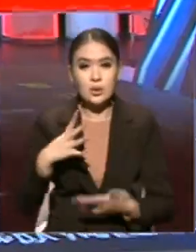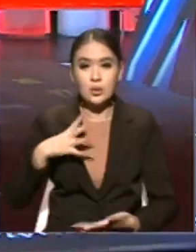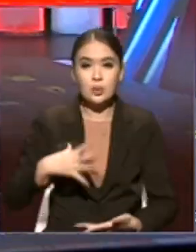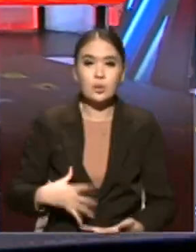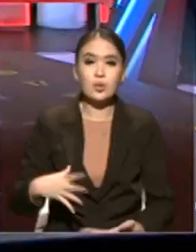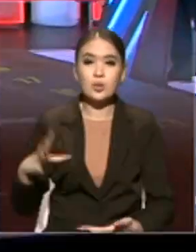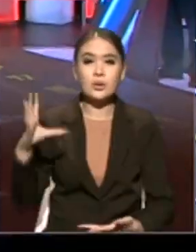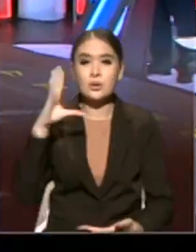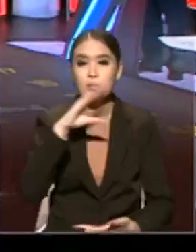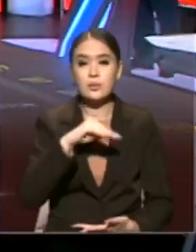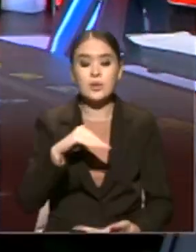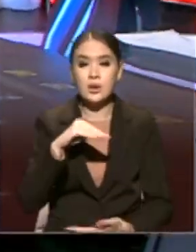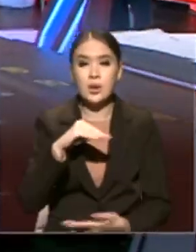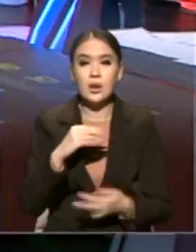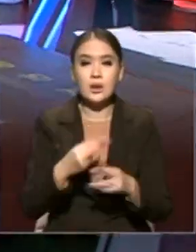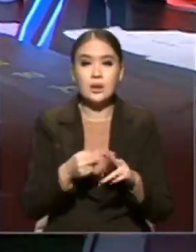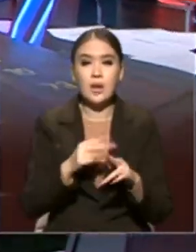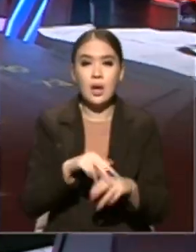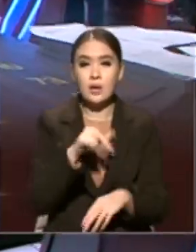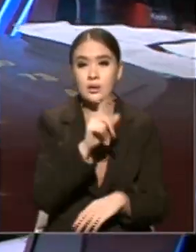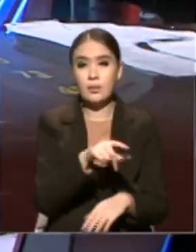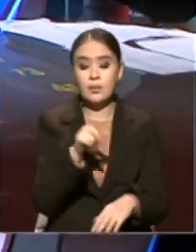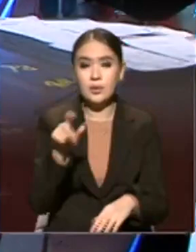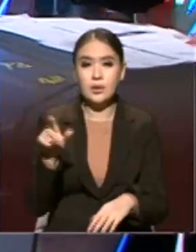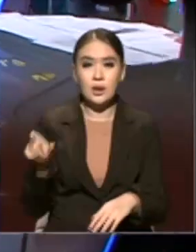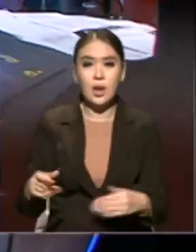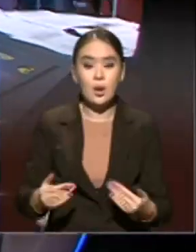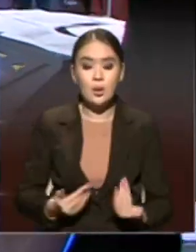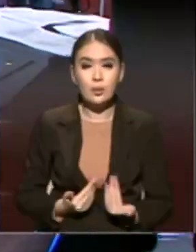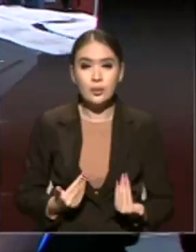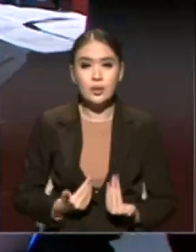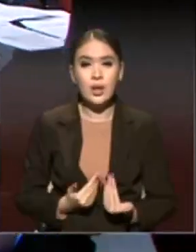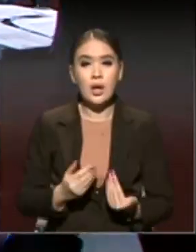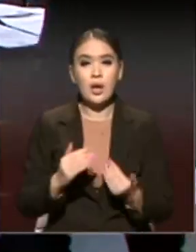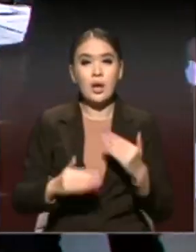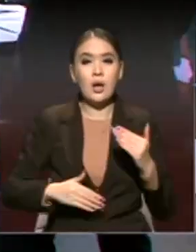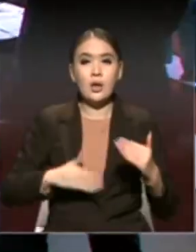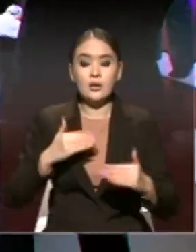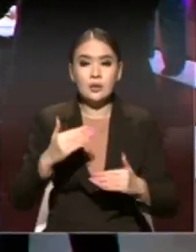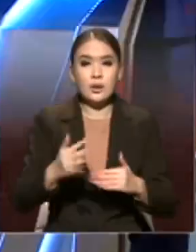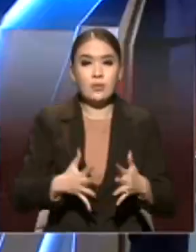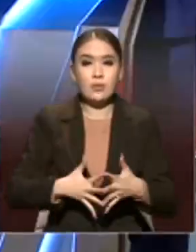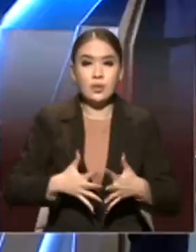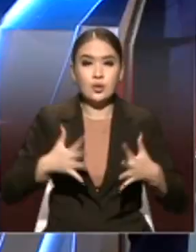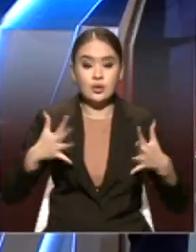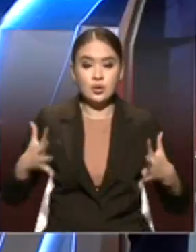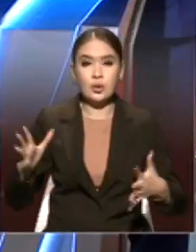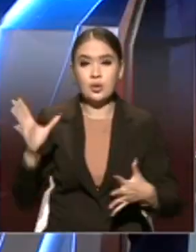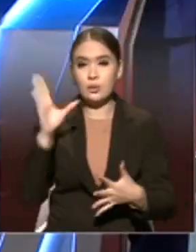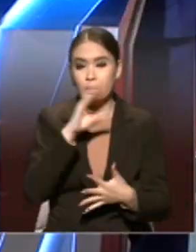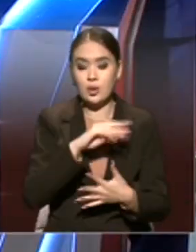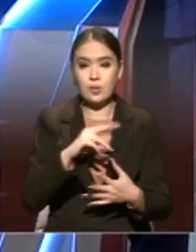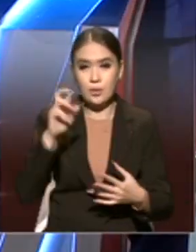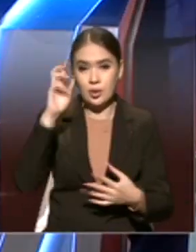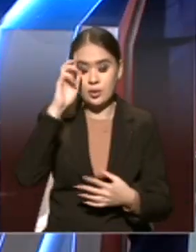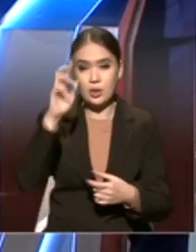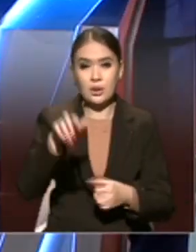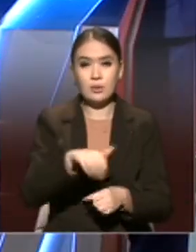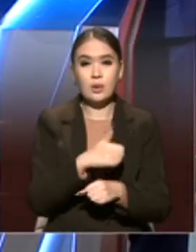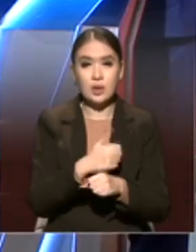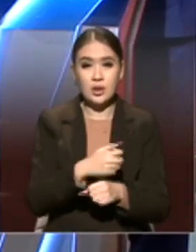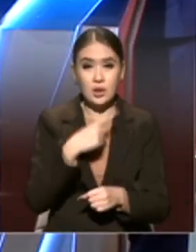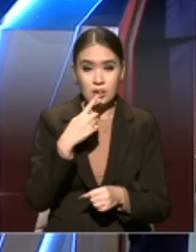деген сияқты, иә. Сондай азаматтарға біз неге өмірге жаңа қадам жасауға әрі қарай да үлкен мүмкіндіктер бермейміз? Мемлекет басшысының айтып отырғанда осы